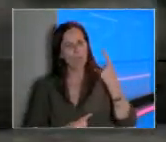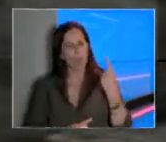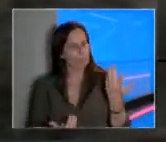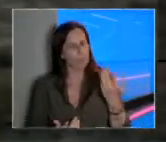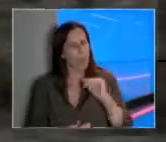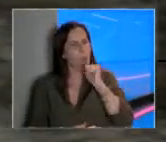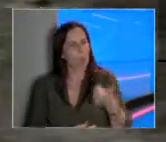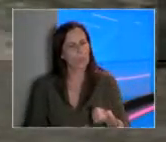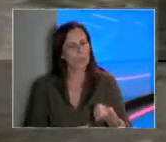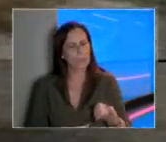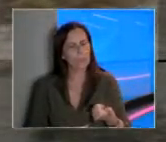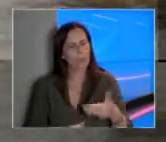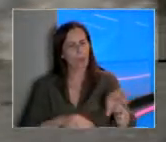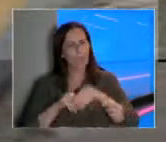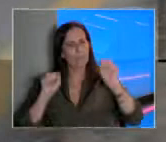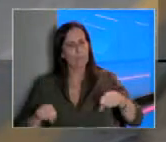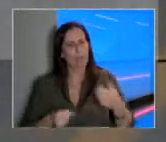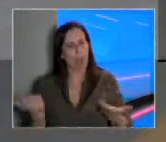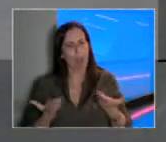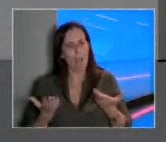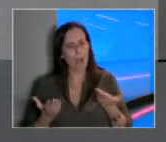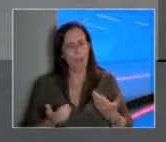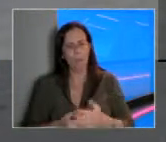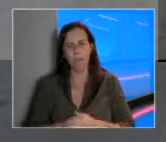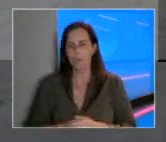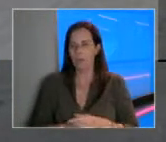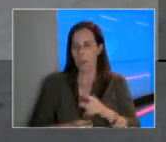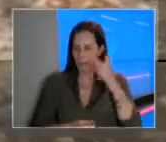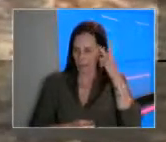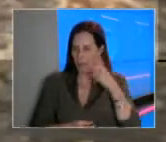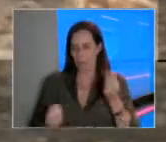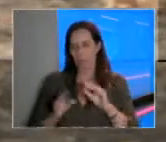להבנתך שהם פתאום מתנגדים לעניין הזה? לדעתי הם הבינו את הדבר הבא.